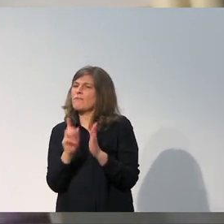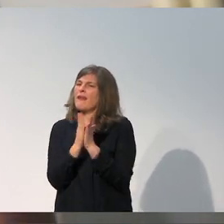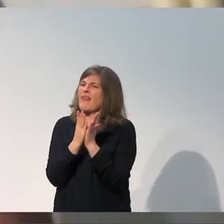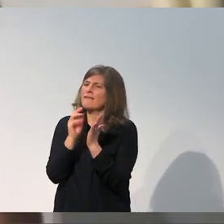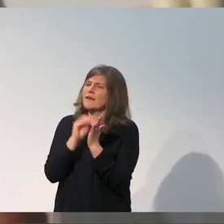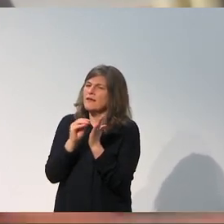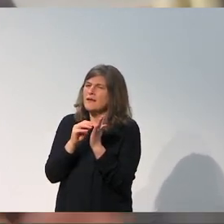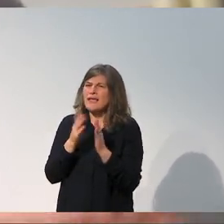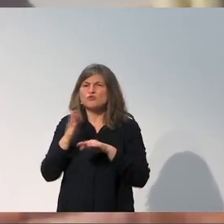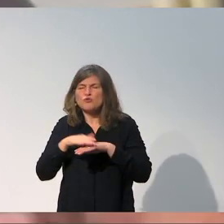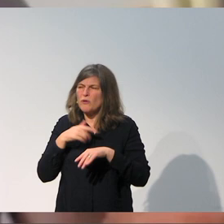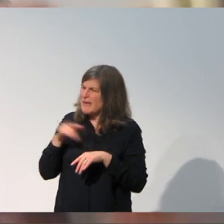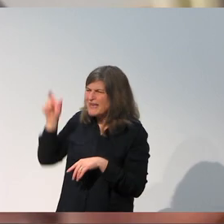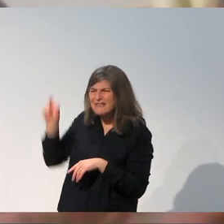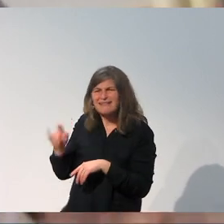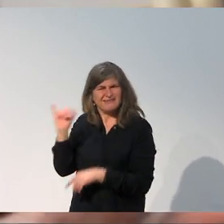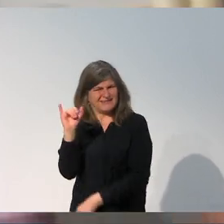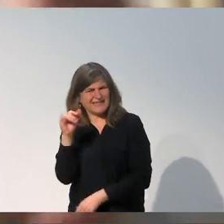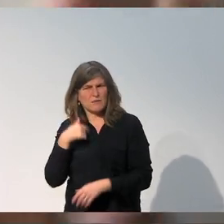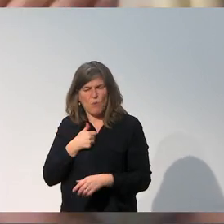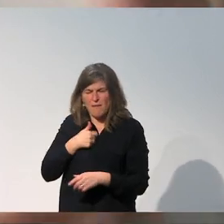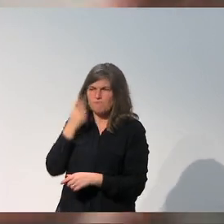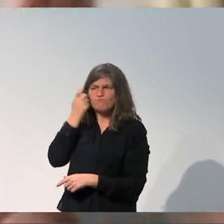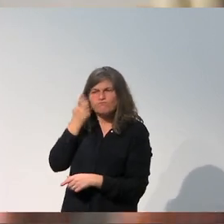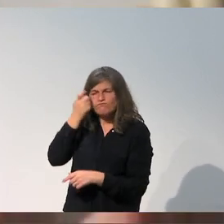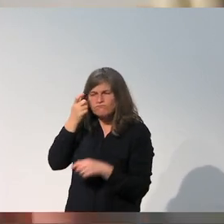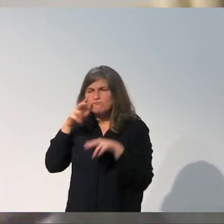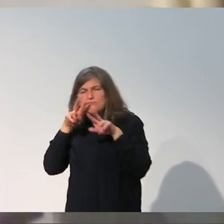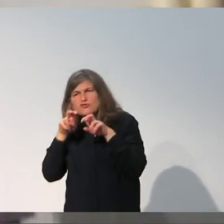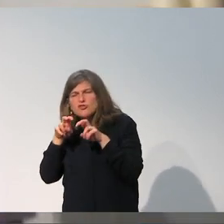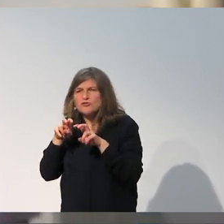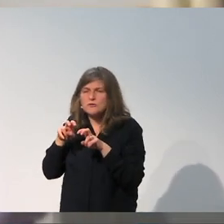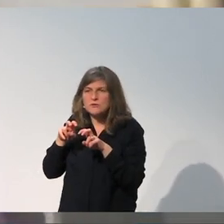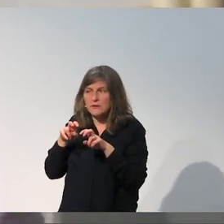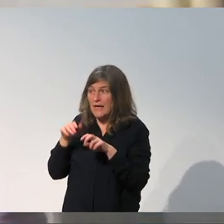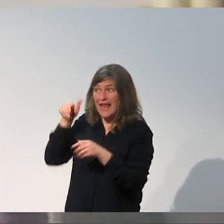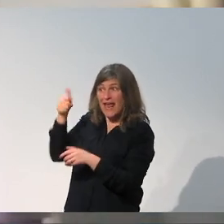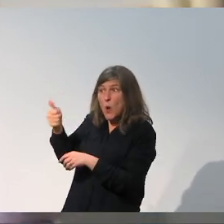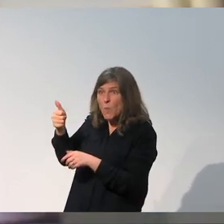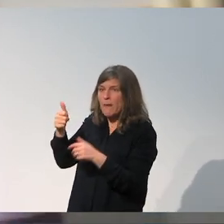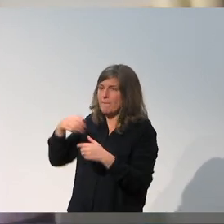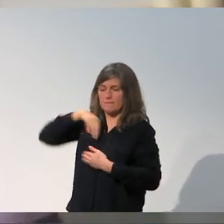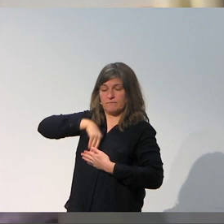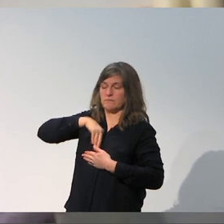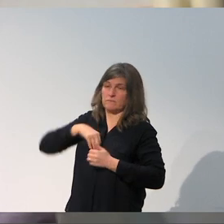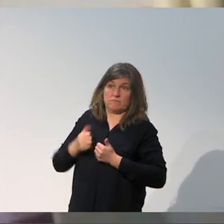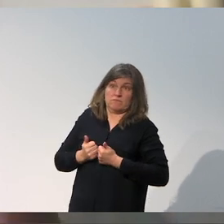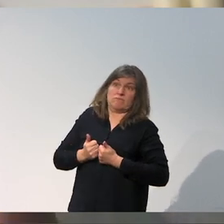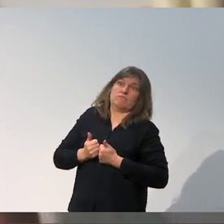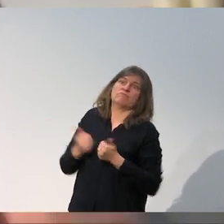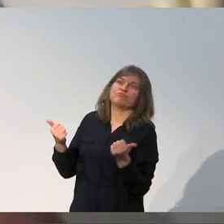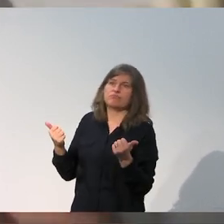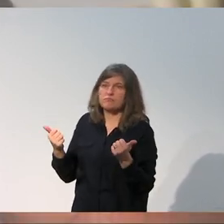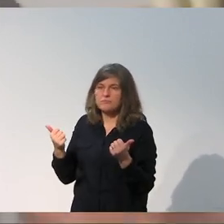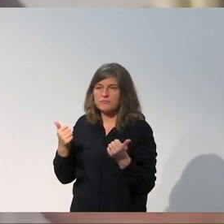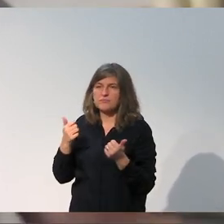ce personnage? Et puis j'ai observé que ce personnage avait lui aussi cette espèce de grande contradiction intérieure. Et en faisant davantage de recherches, je